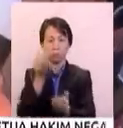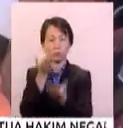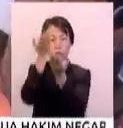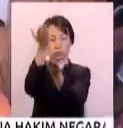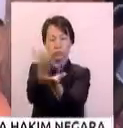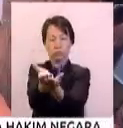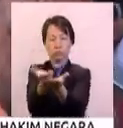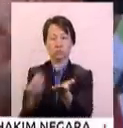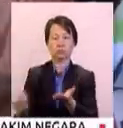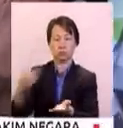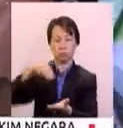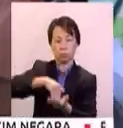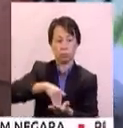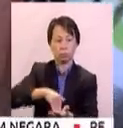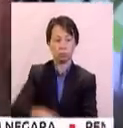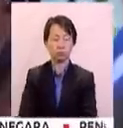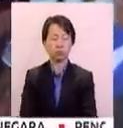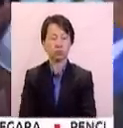dibentang semula.